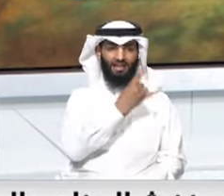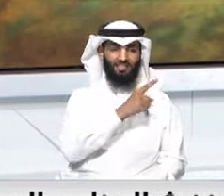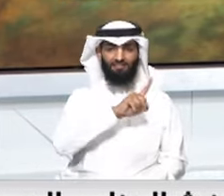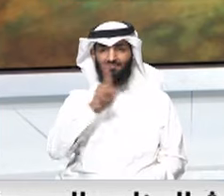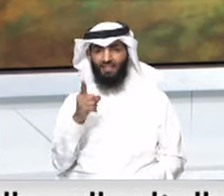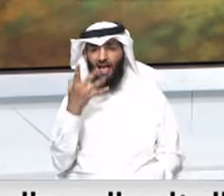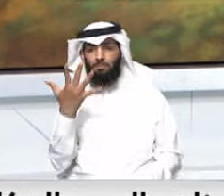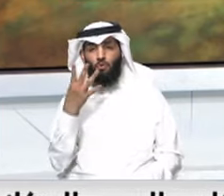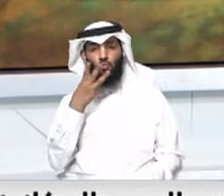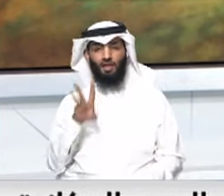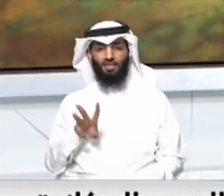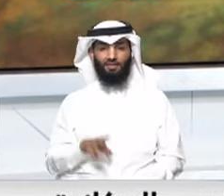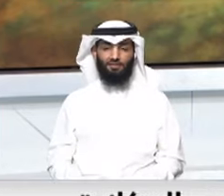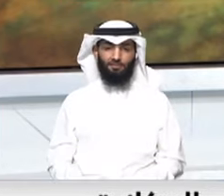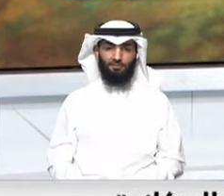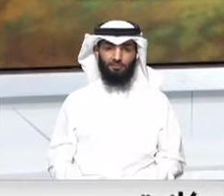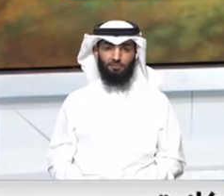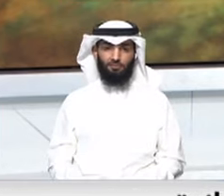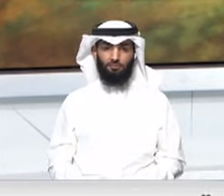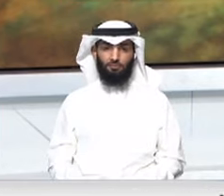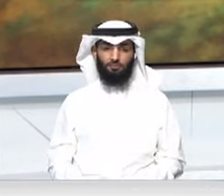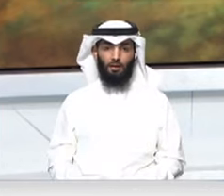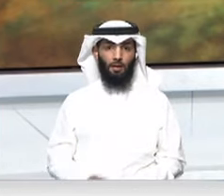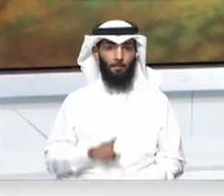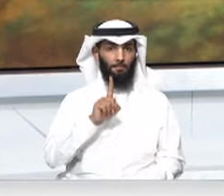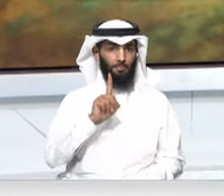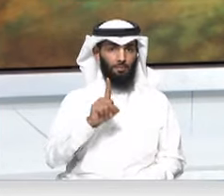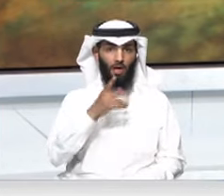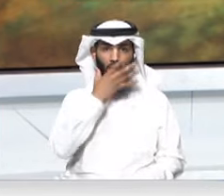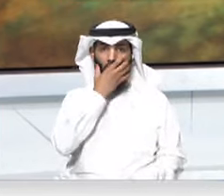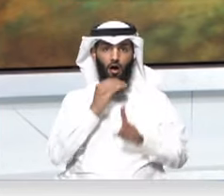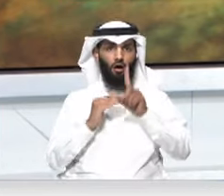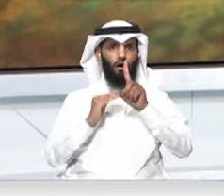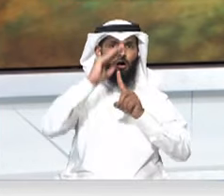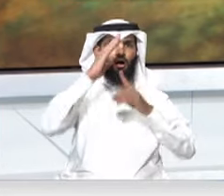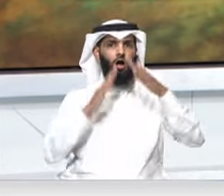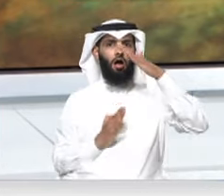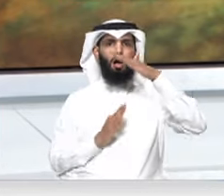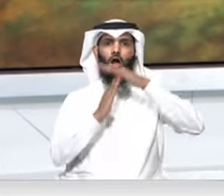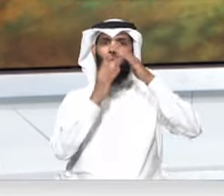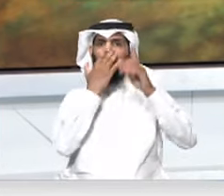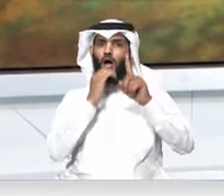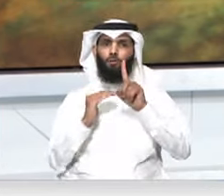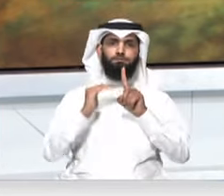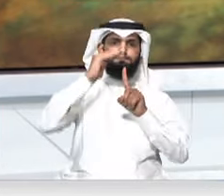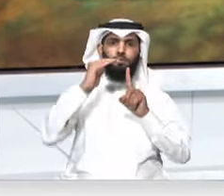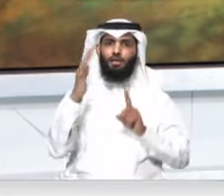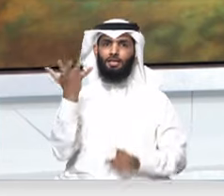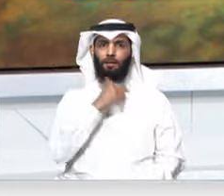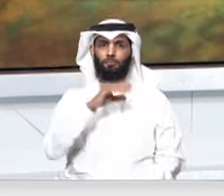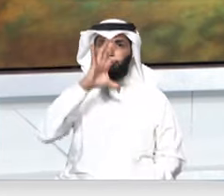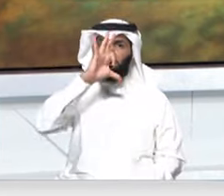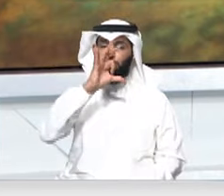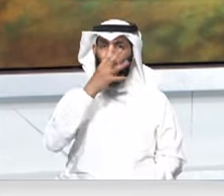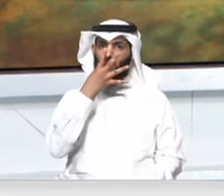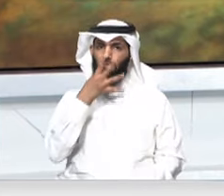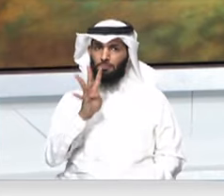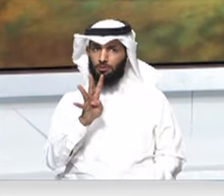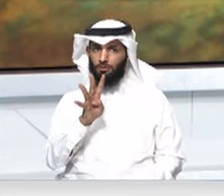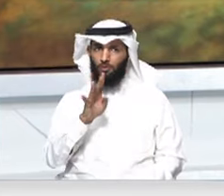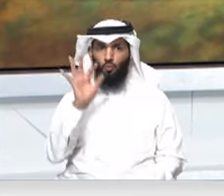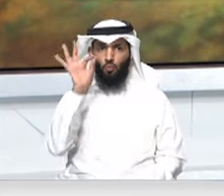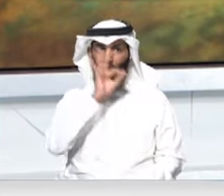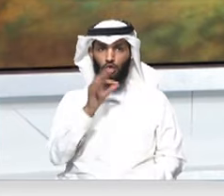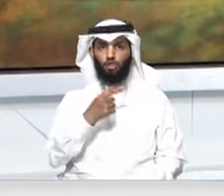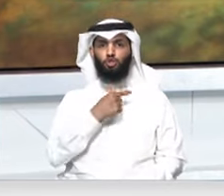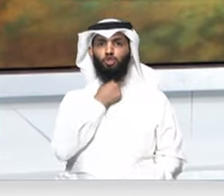في الساعة. أما بالنسبة لدرجات الحرارة العظمى متوقعة في نهار يوم الغد قد تصل إلى 49 درجة مئوية في مدينة